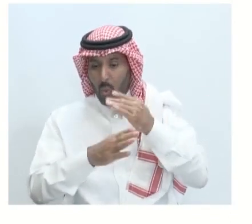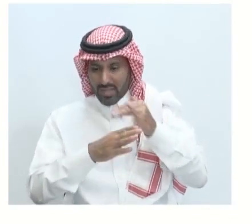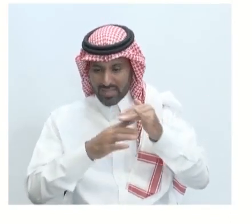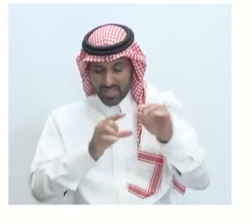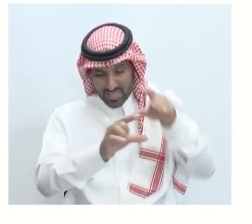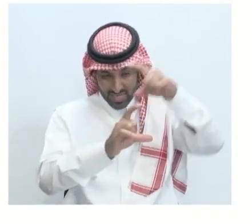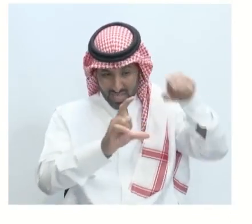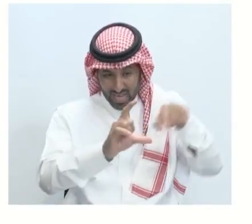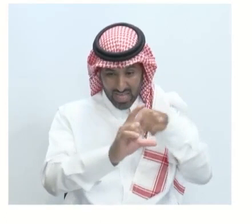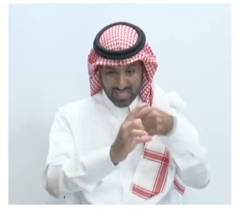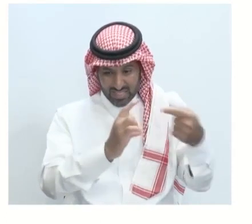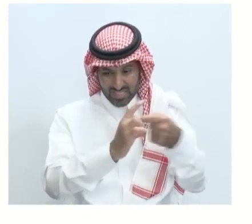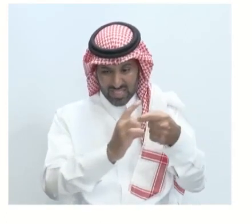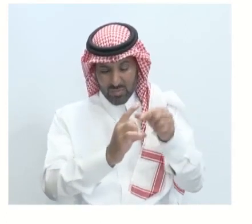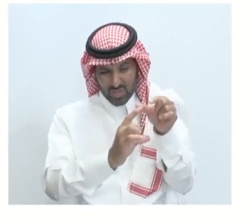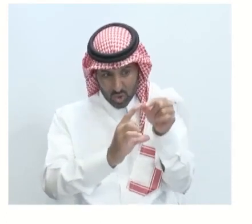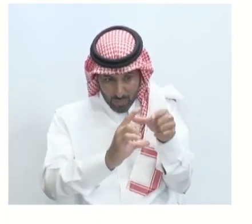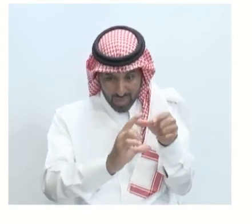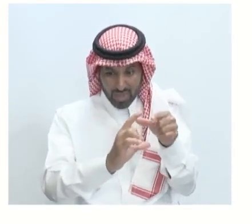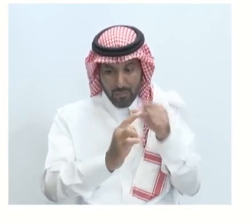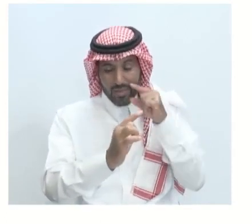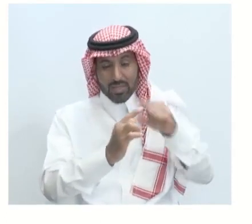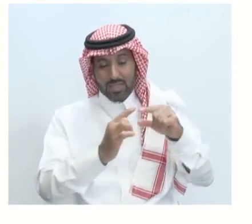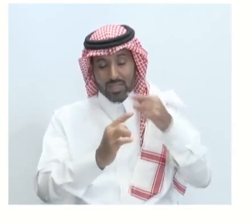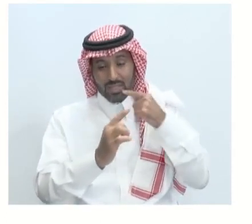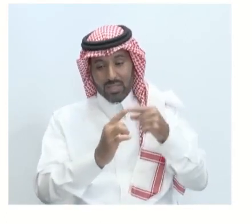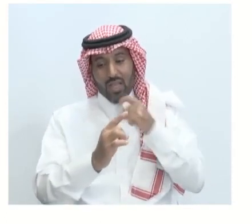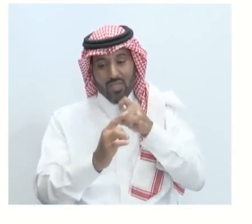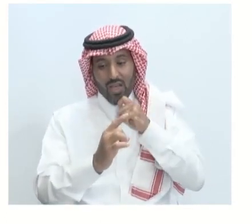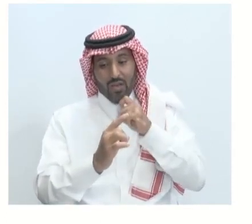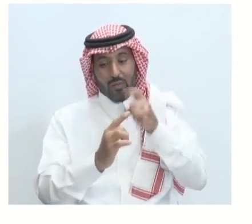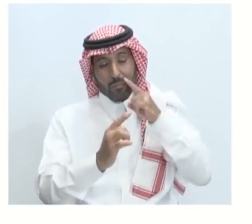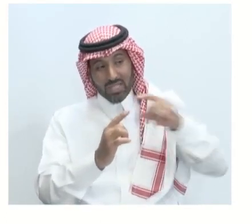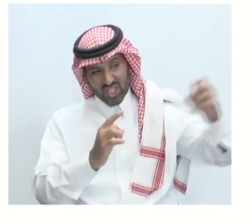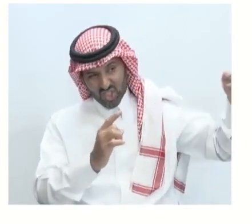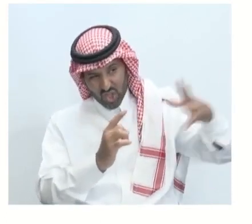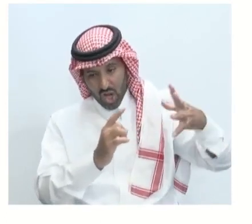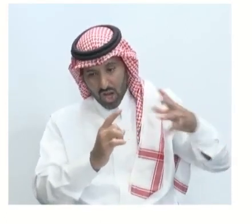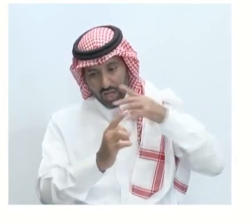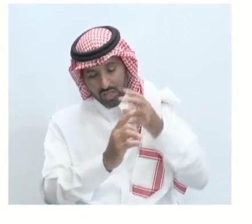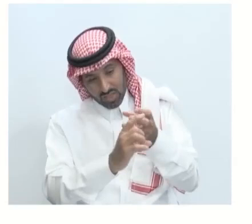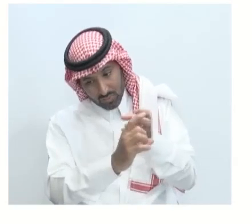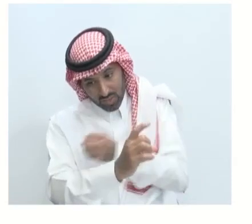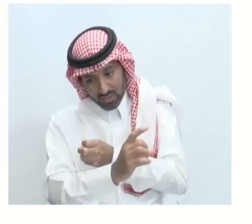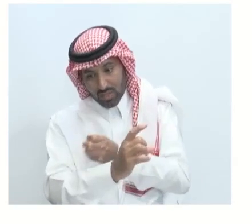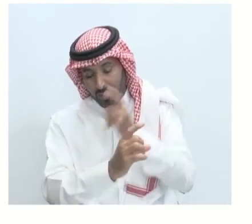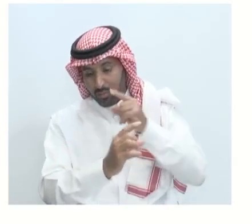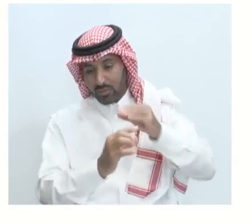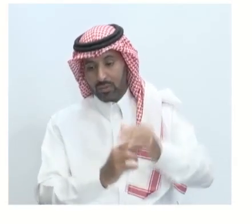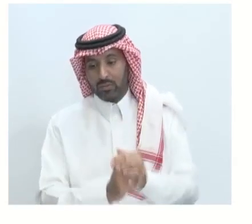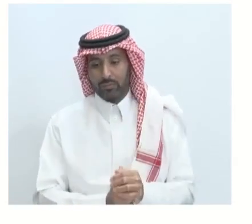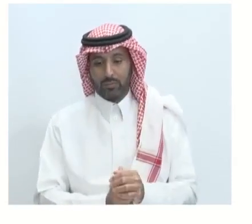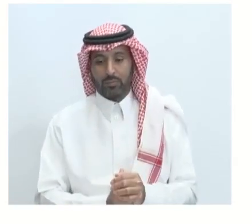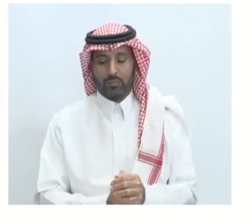من خلال الوسط السميك من الزجاج اما الاشعاع فوق البنفسجي فيمتص اغلبه بزجاج